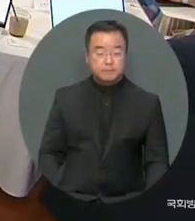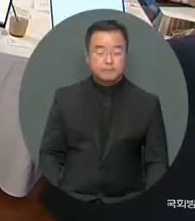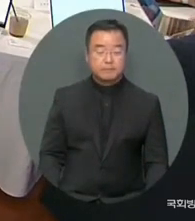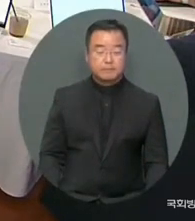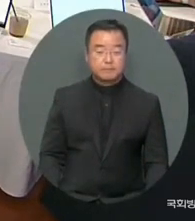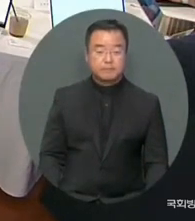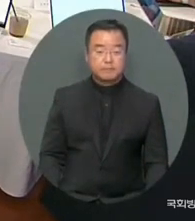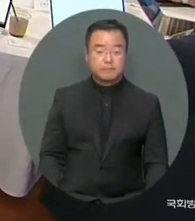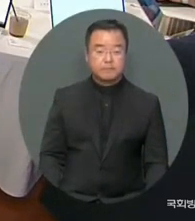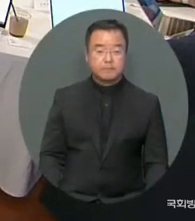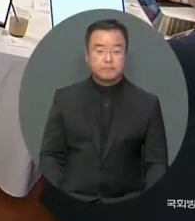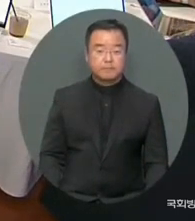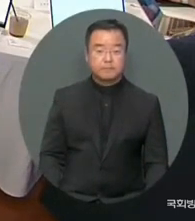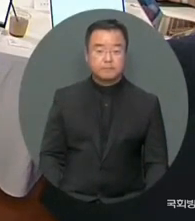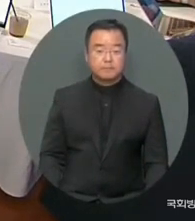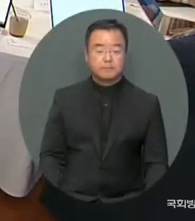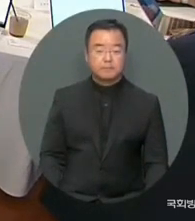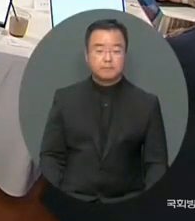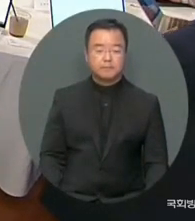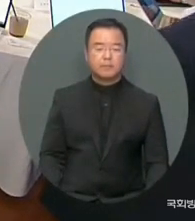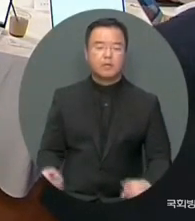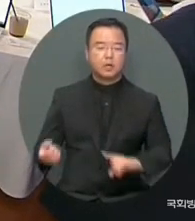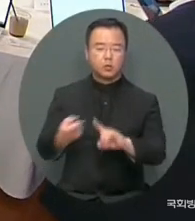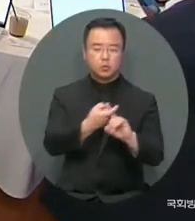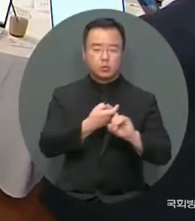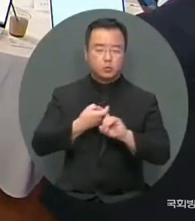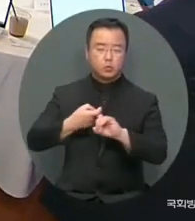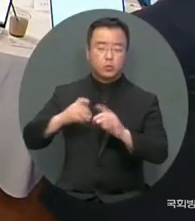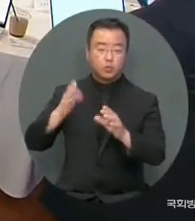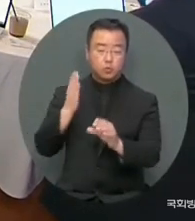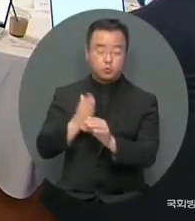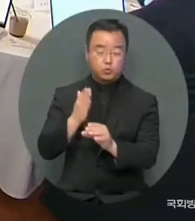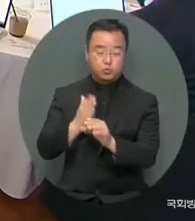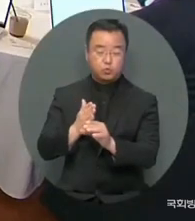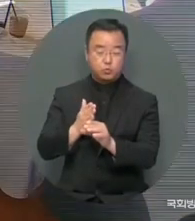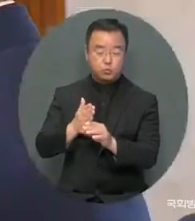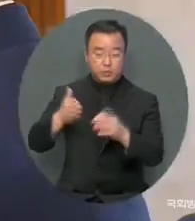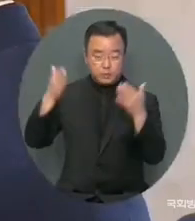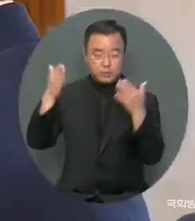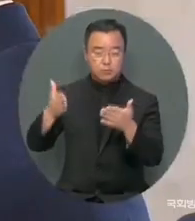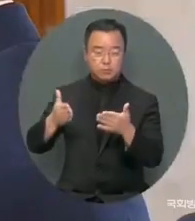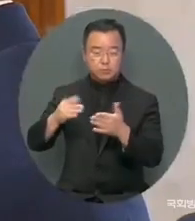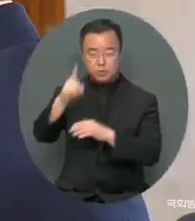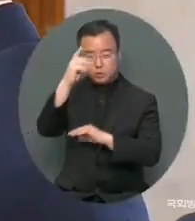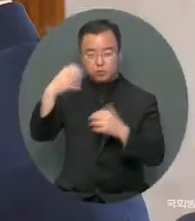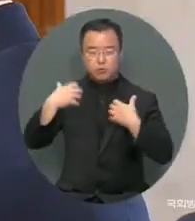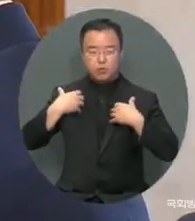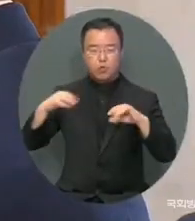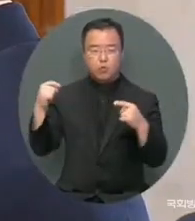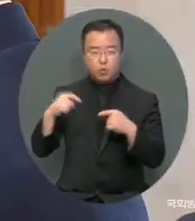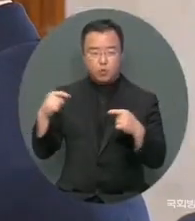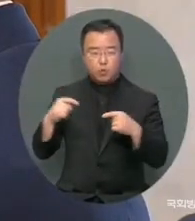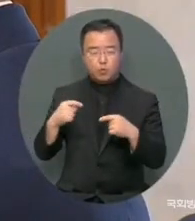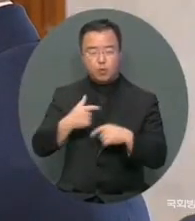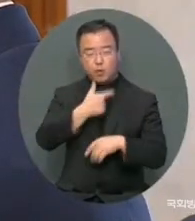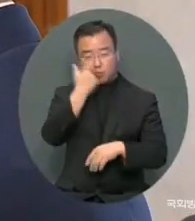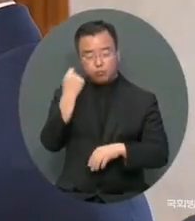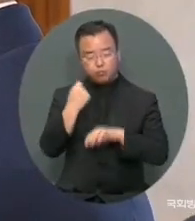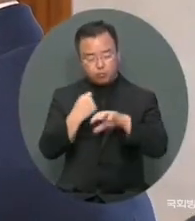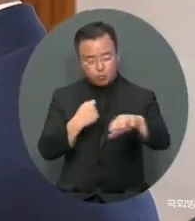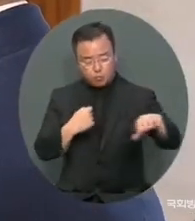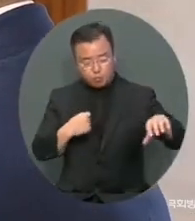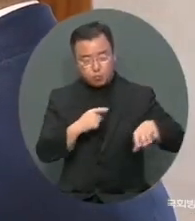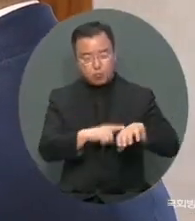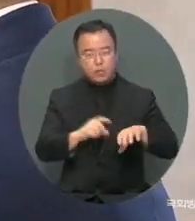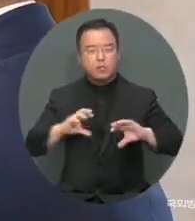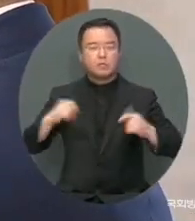의장님께서 동맹 중심의 외교에 우선 집중하고 있는 그런 정부 외교의 공백을 보완하는 역할을 의회 외교가 맡겠다고 하셨습니다. 근데